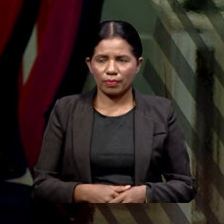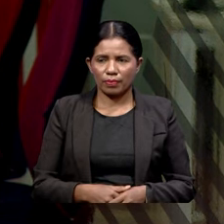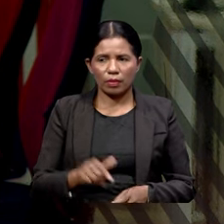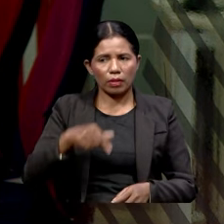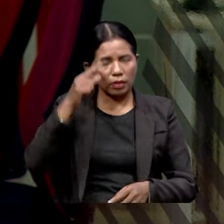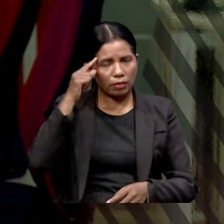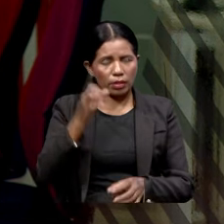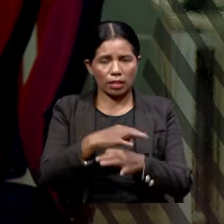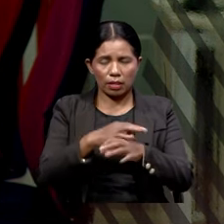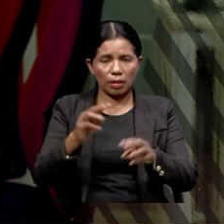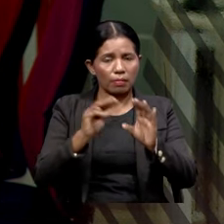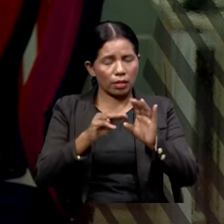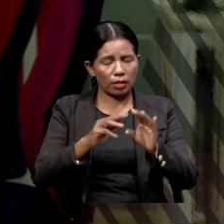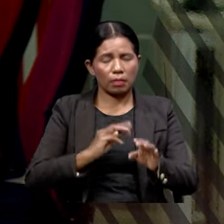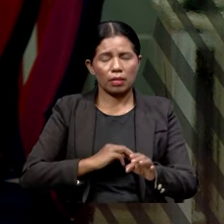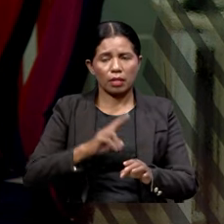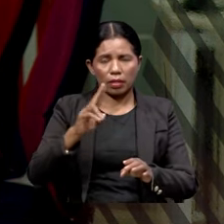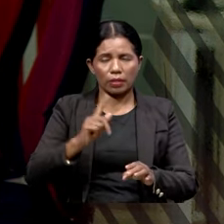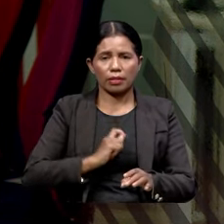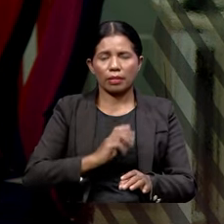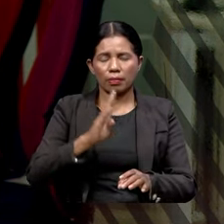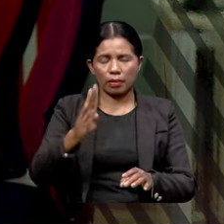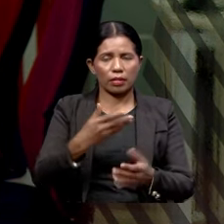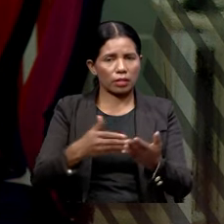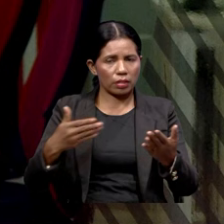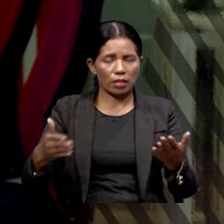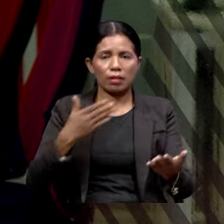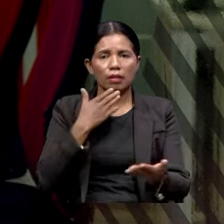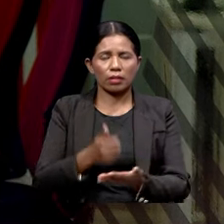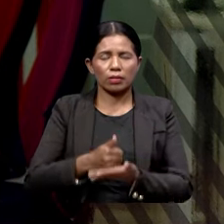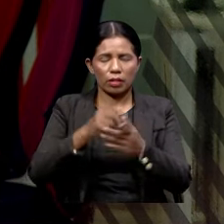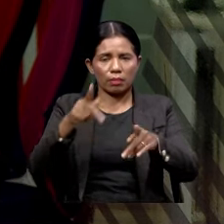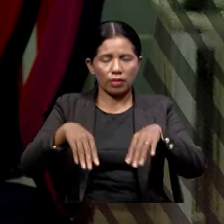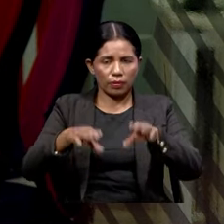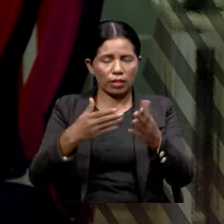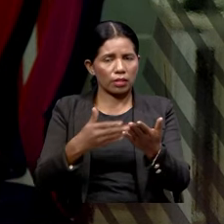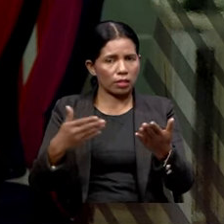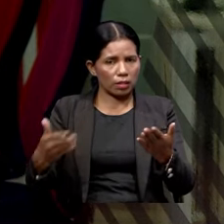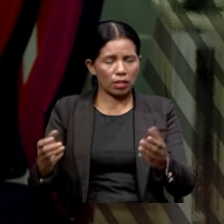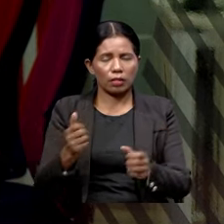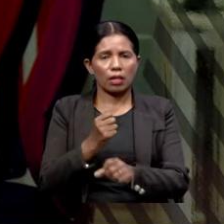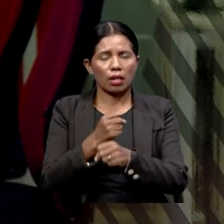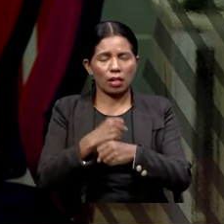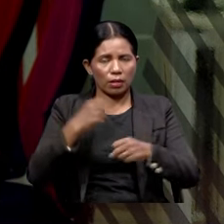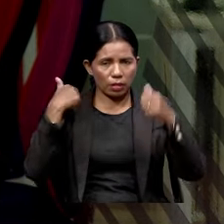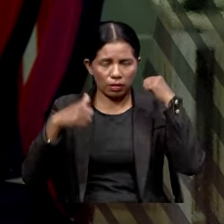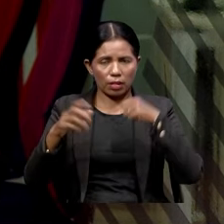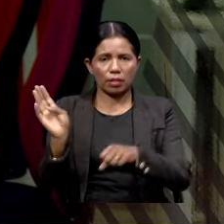Governo se hadia mercado man lewana no tebesi o facilidade moderno, o facilita vendedor sira a tua la atividade